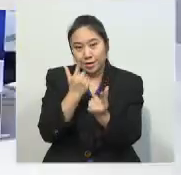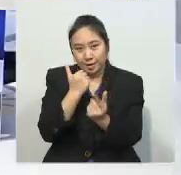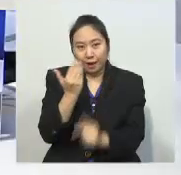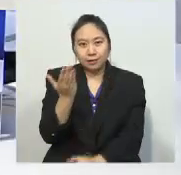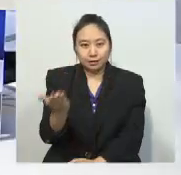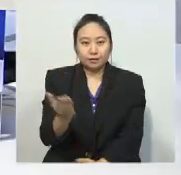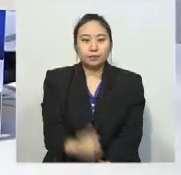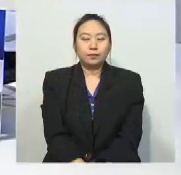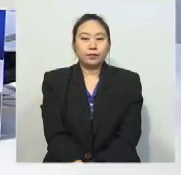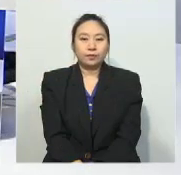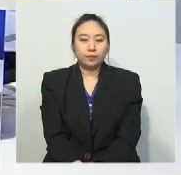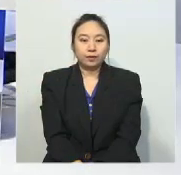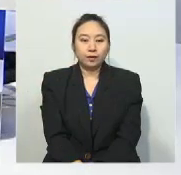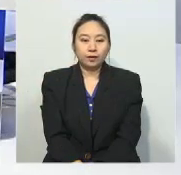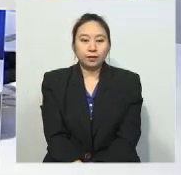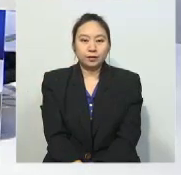าเชิญครับ